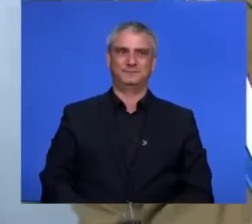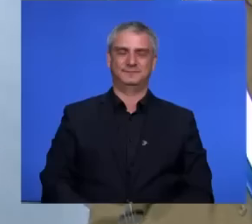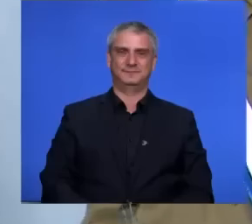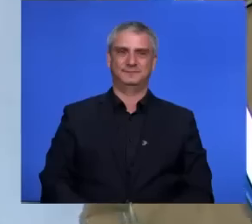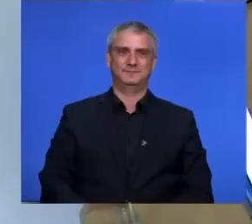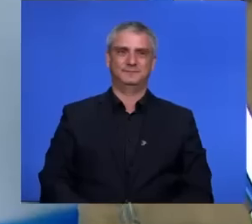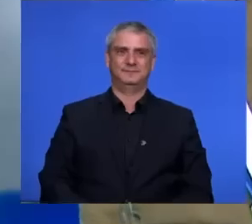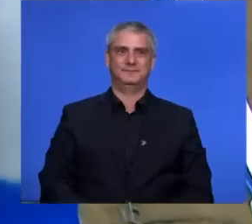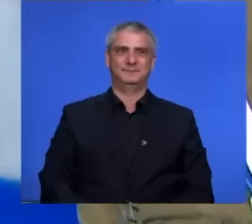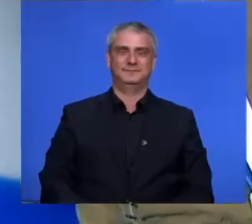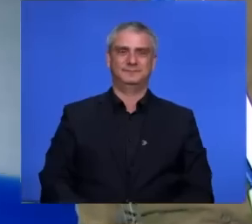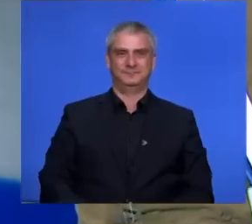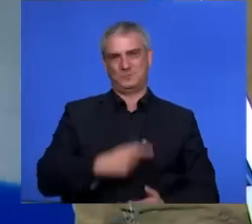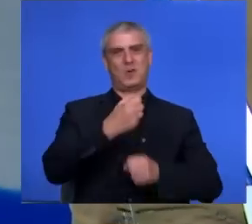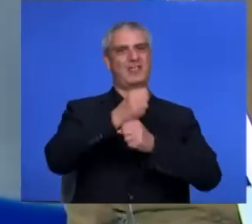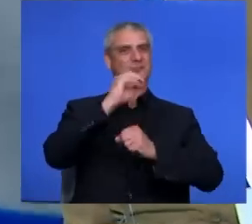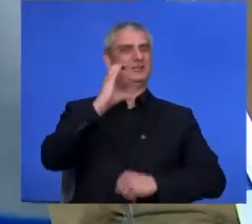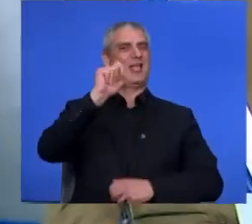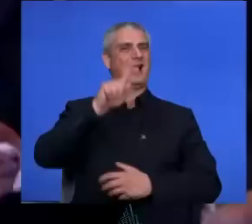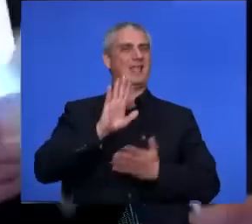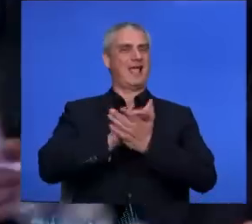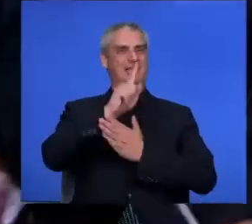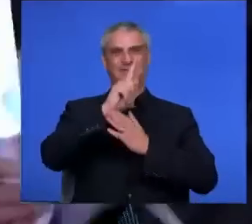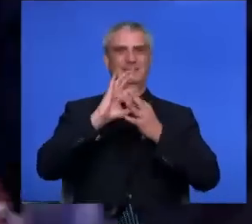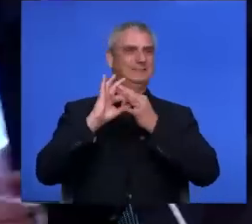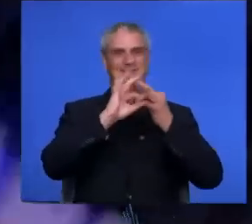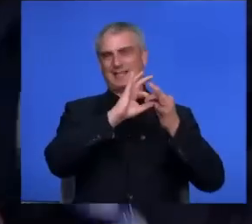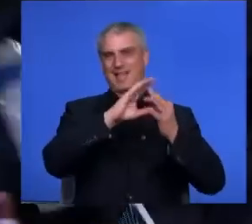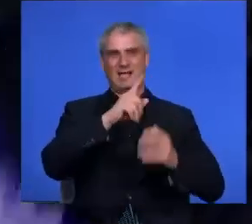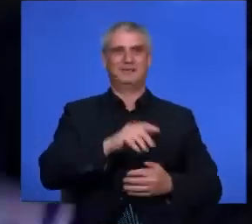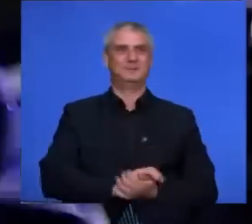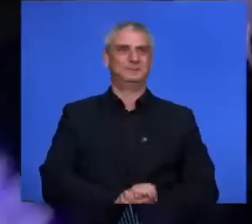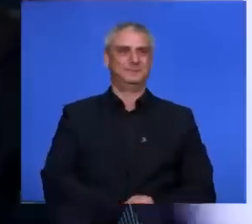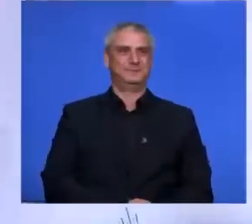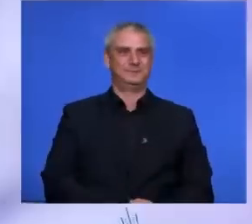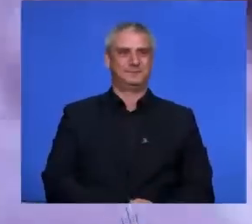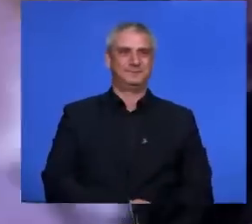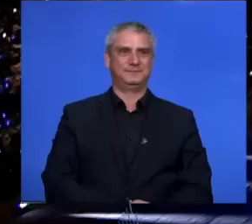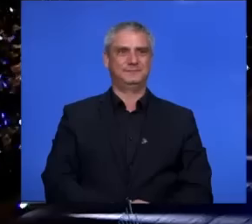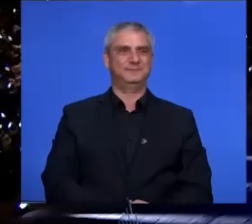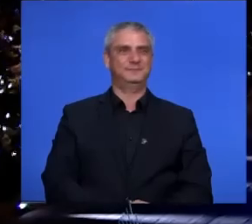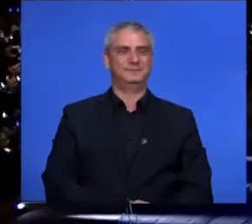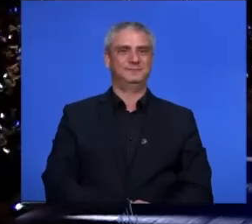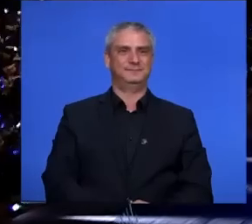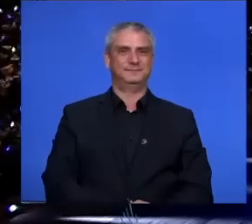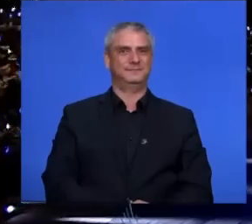כאן 11 בטקס, צריך להגיד מדייק. למה לא סיפר מתי עונה 3? אתה לא רוצה לתת ספוילרים?